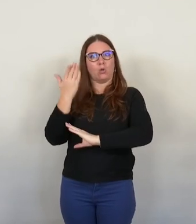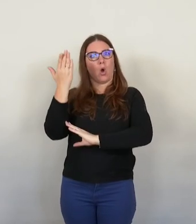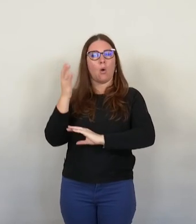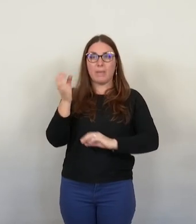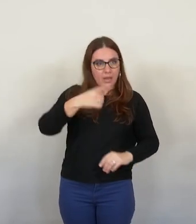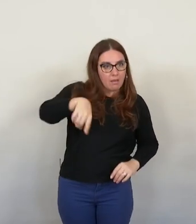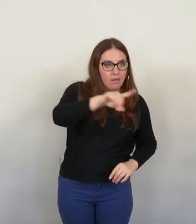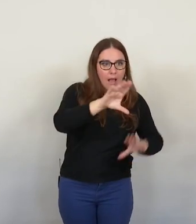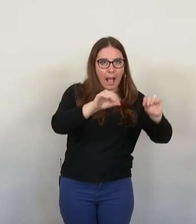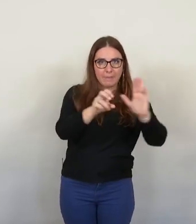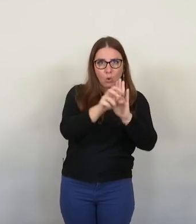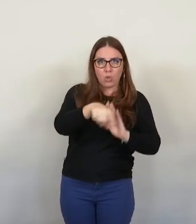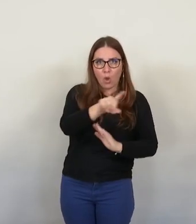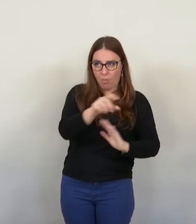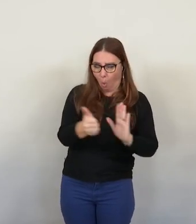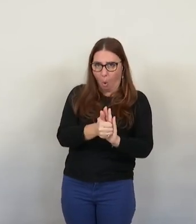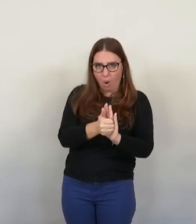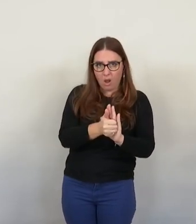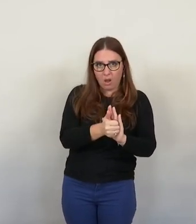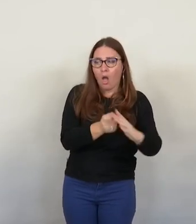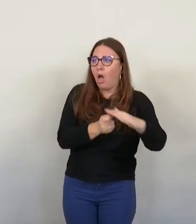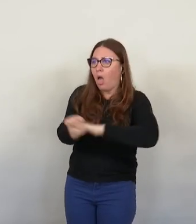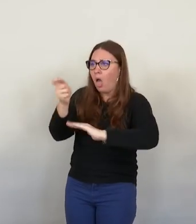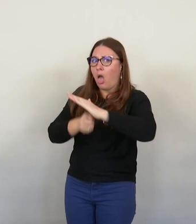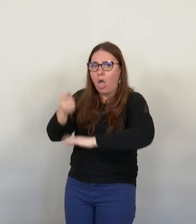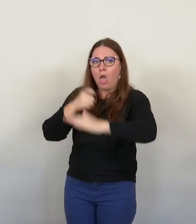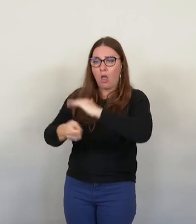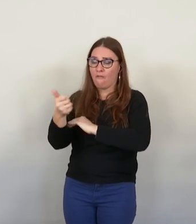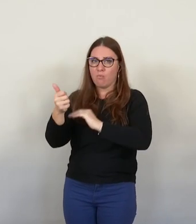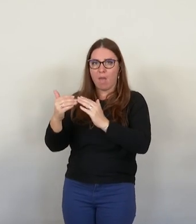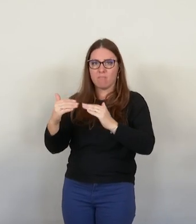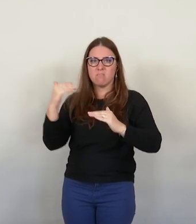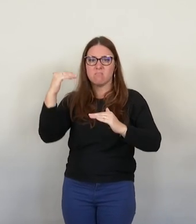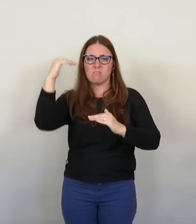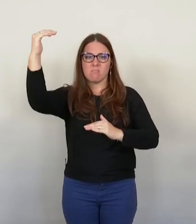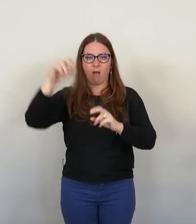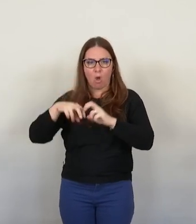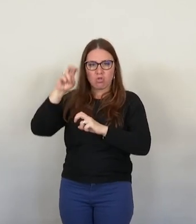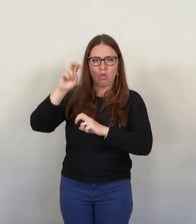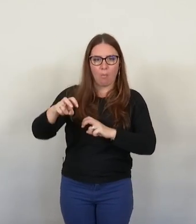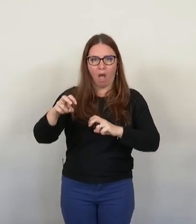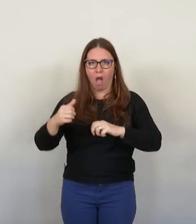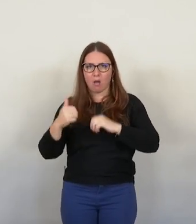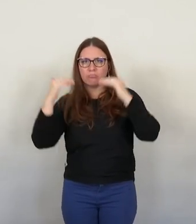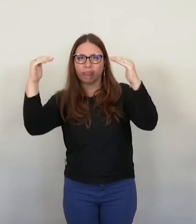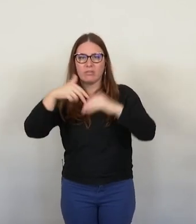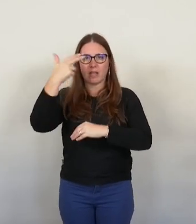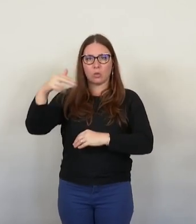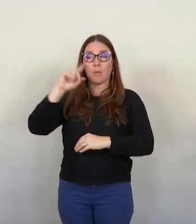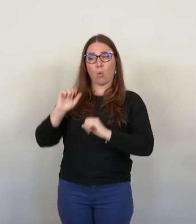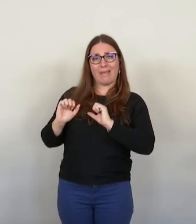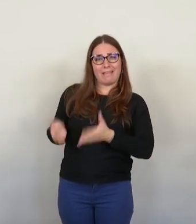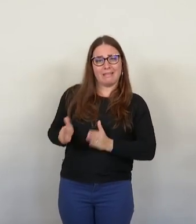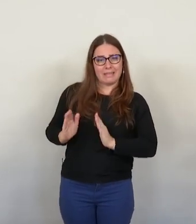Grenoblois est-ce qu'ils ne sont pas là pour financer cette carrière ce trempelin car lorsqu'on regarde toutes les décisions qui sont